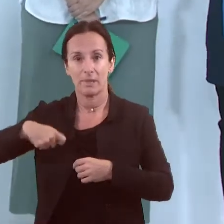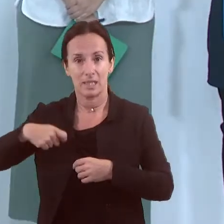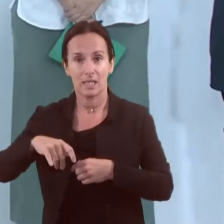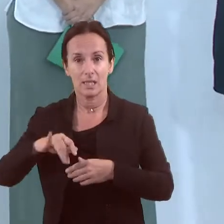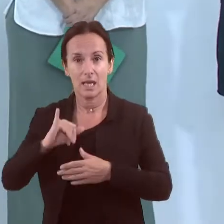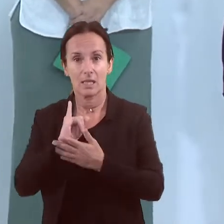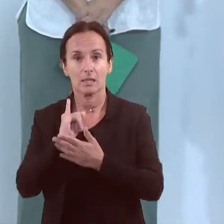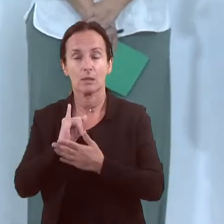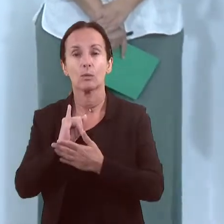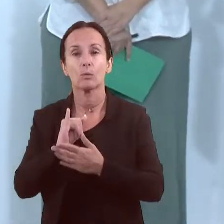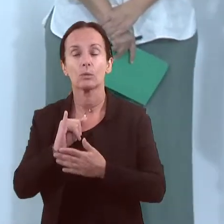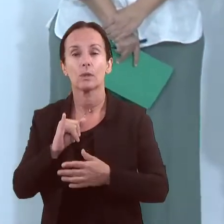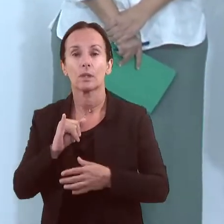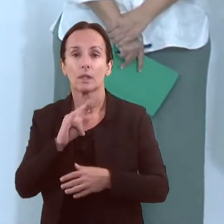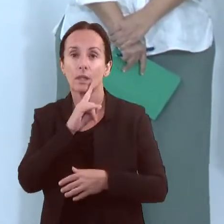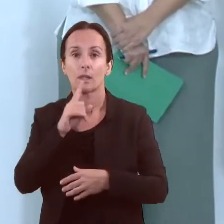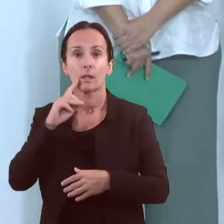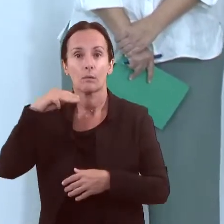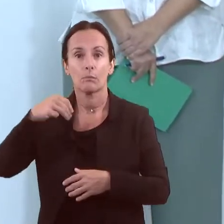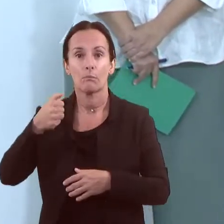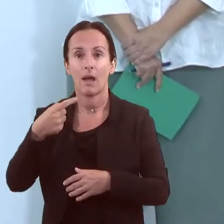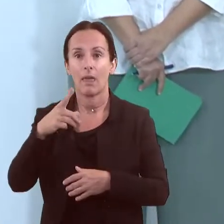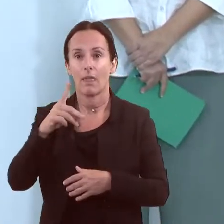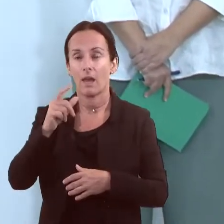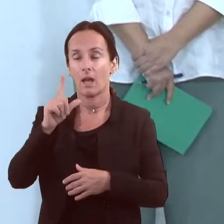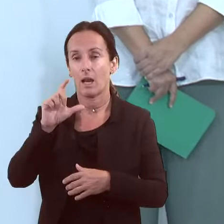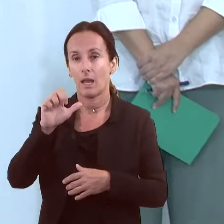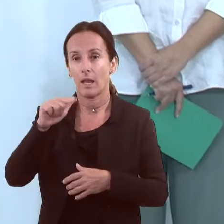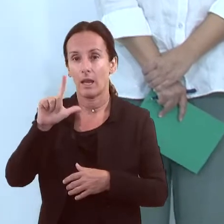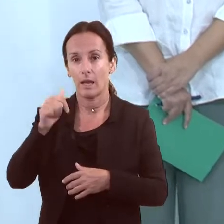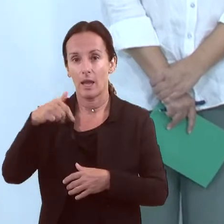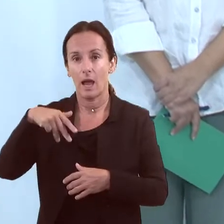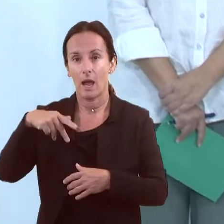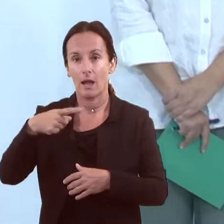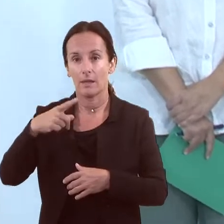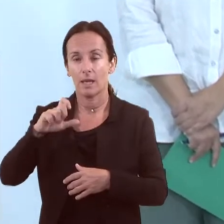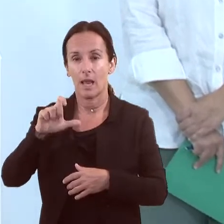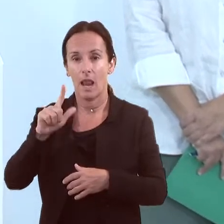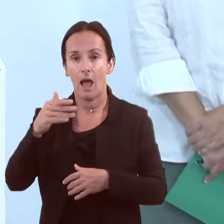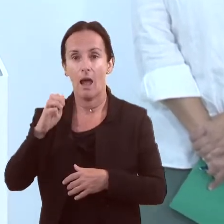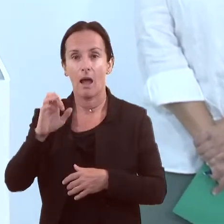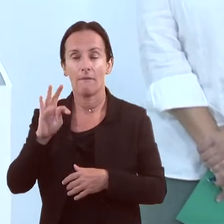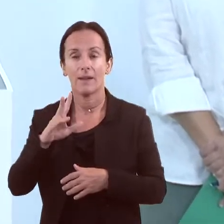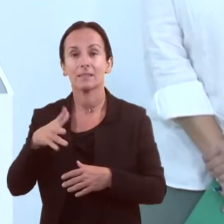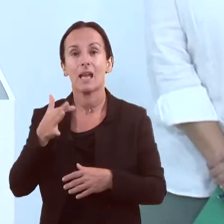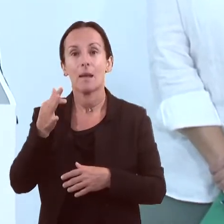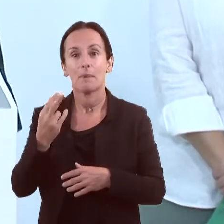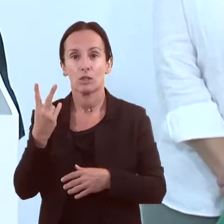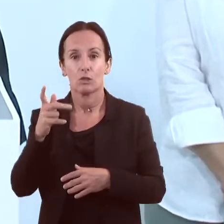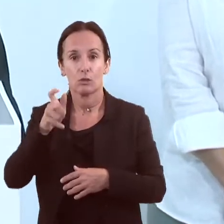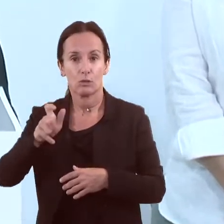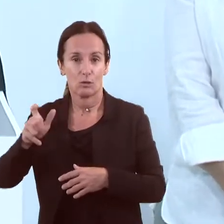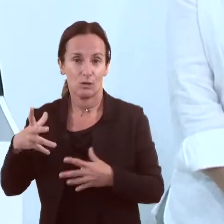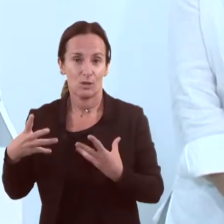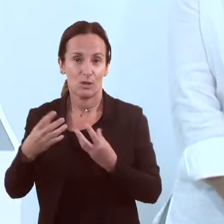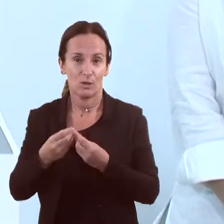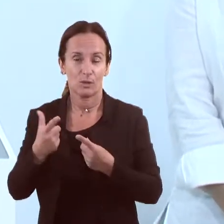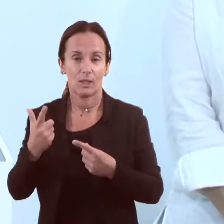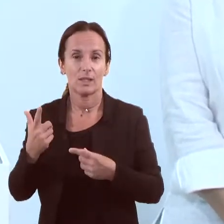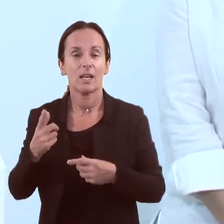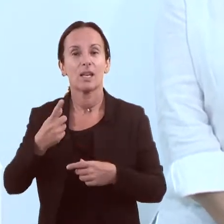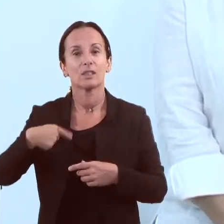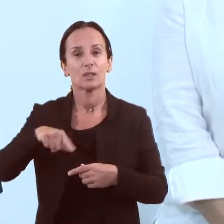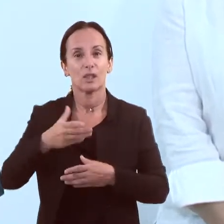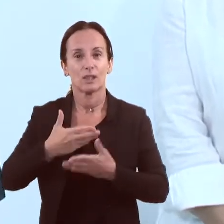CIMAS, la Magdalena Gelabert, i també teníem dues convidades o dues acompanyants que també ens ajudaran a presentar aquesta